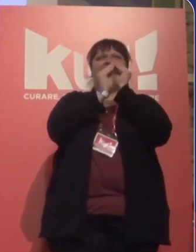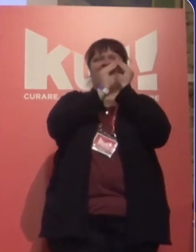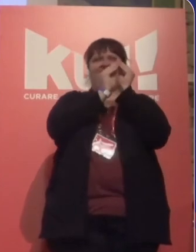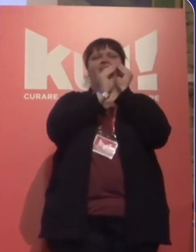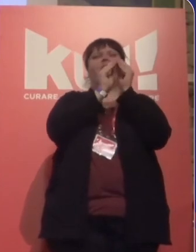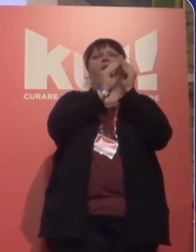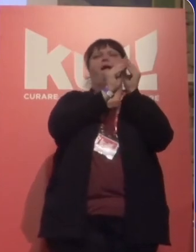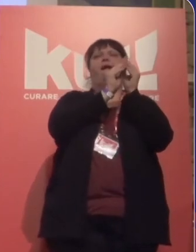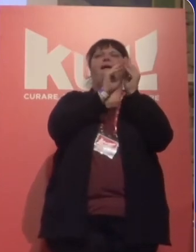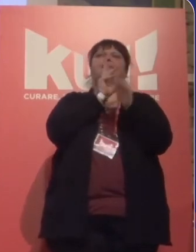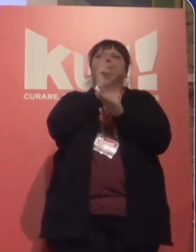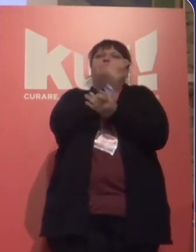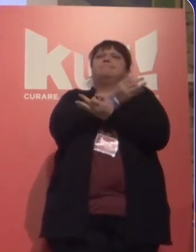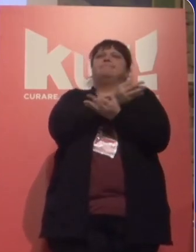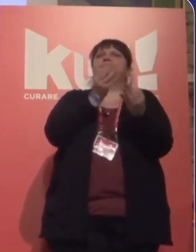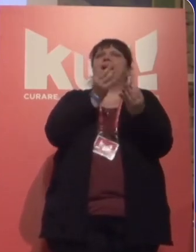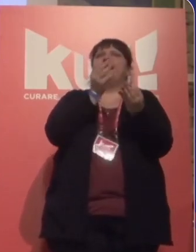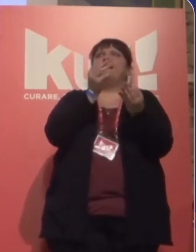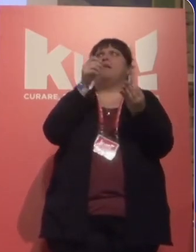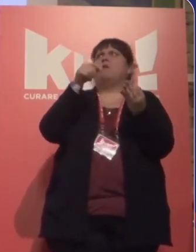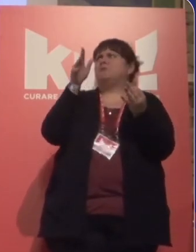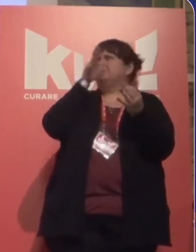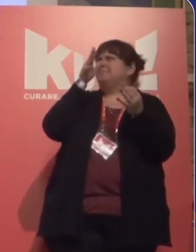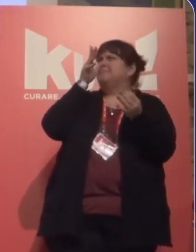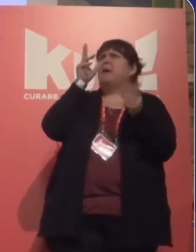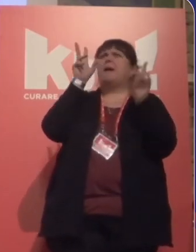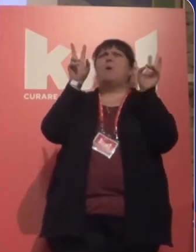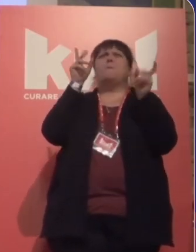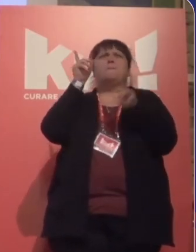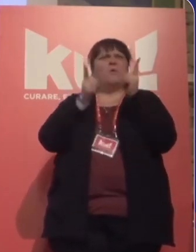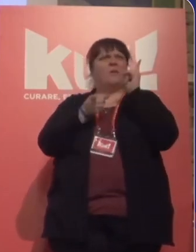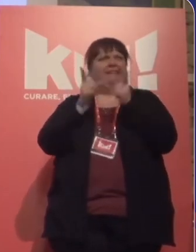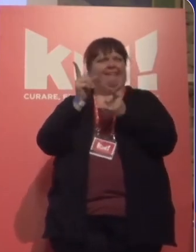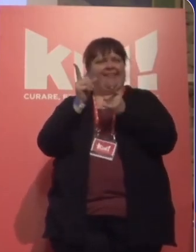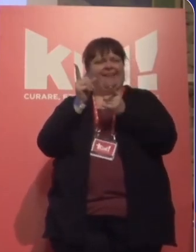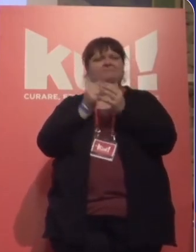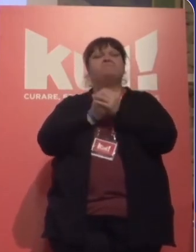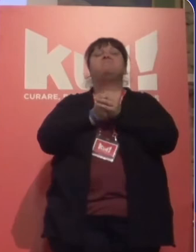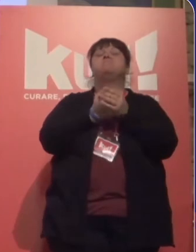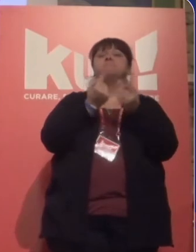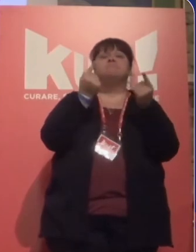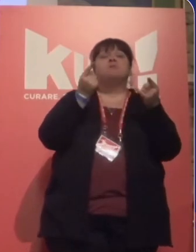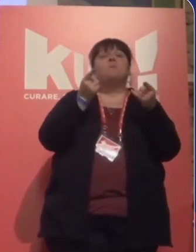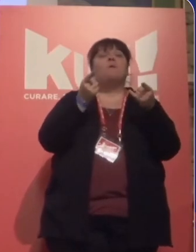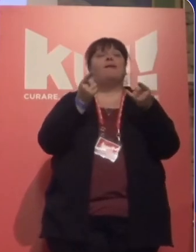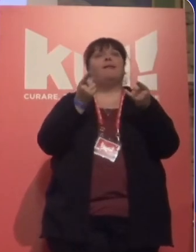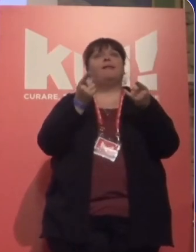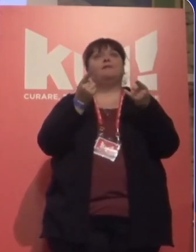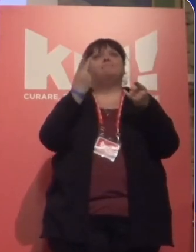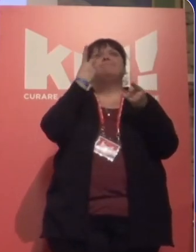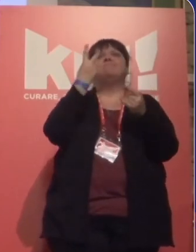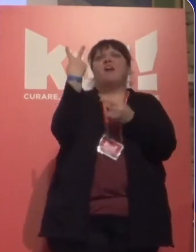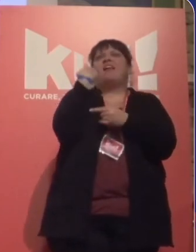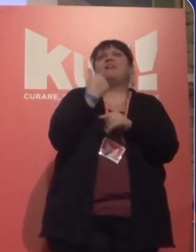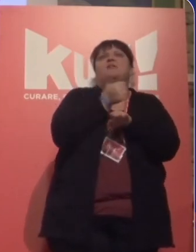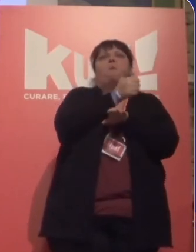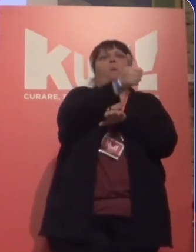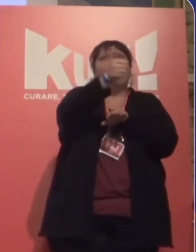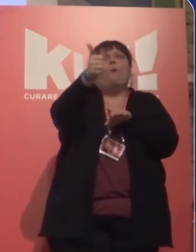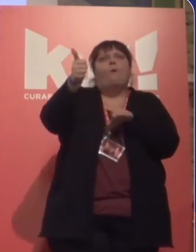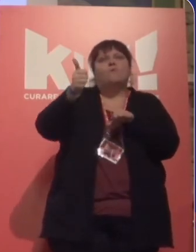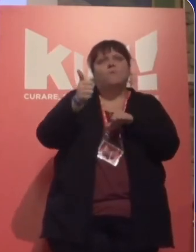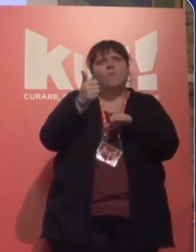politica mi pare questo è tutto ciò è qualcosa che riguarda le vite di ciascuno delle nostre